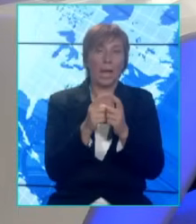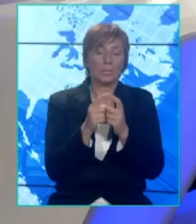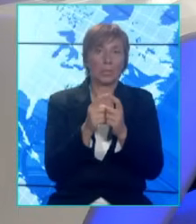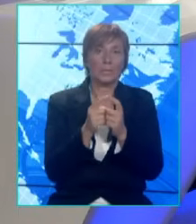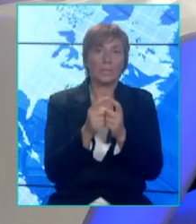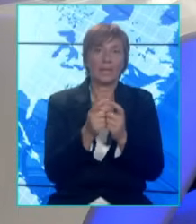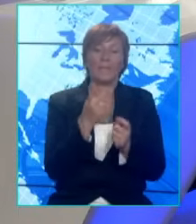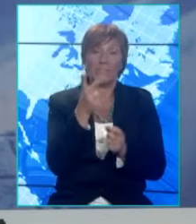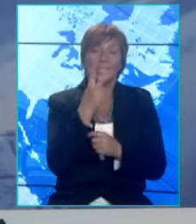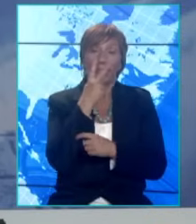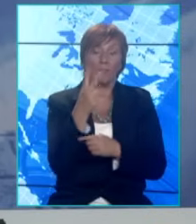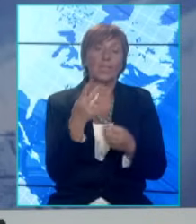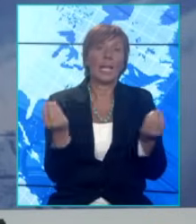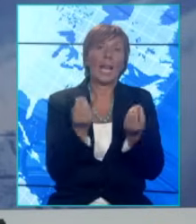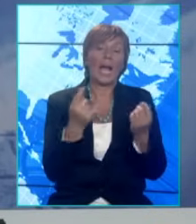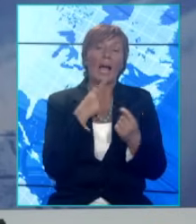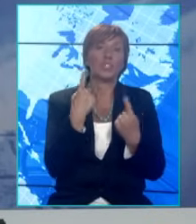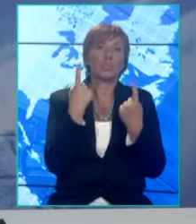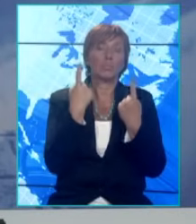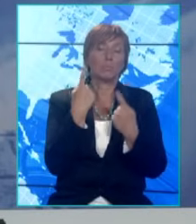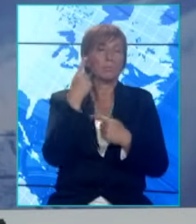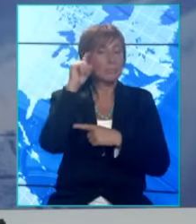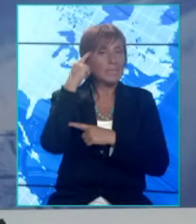Vidjeli ste dakle kakvi su stavovi